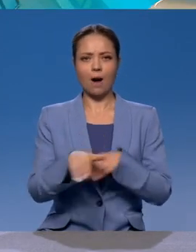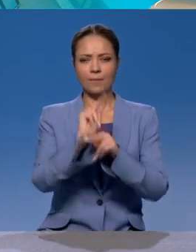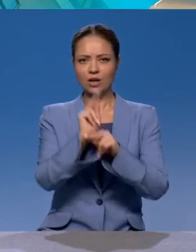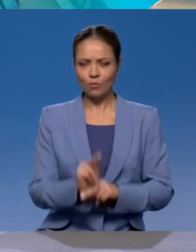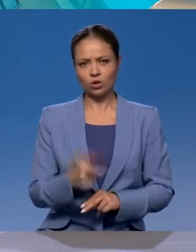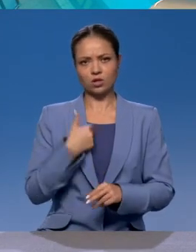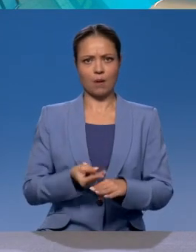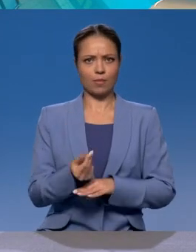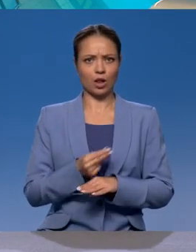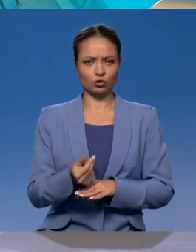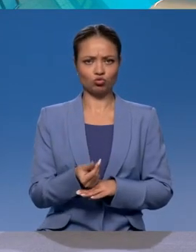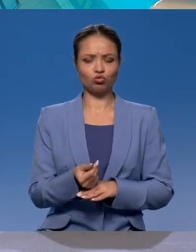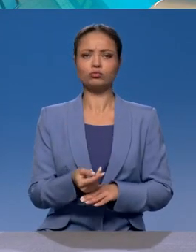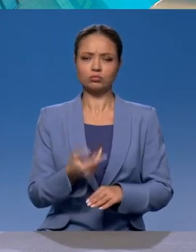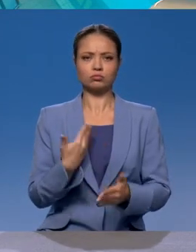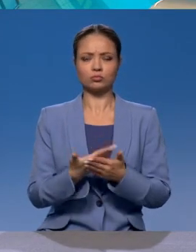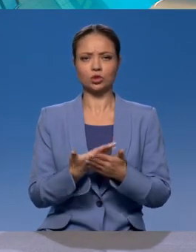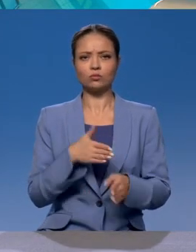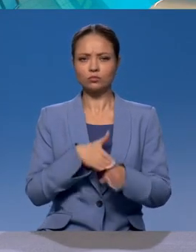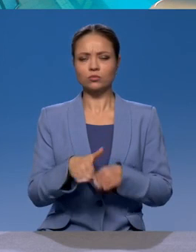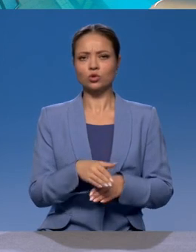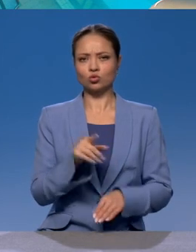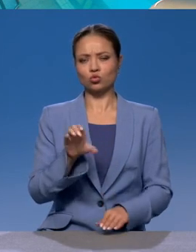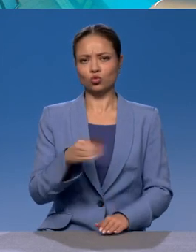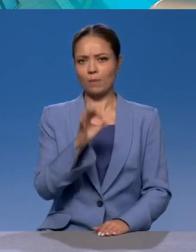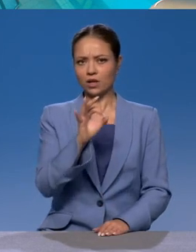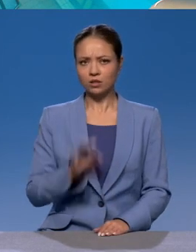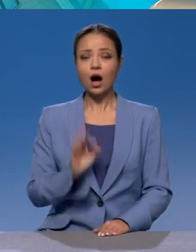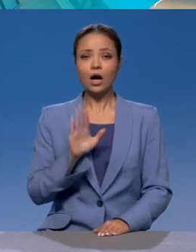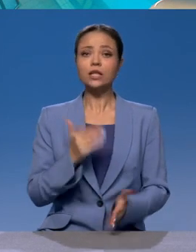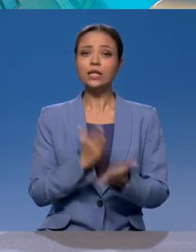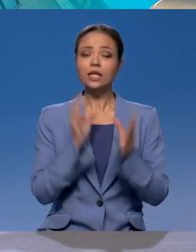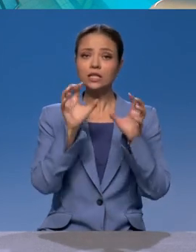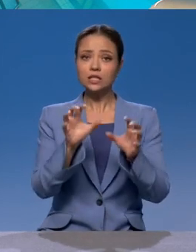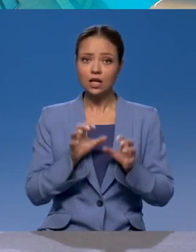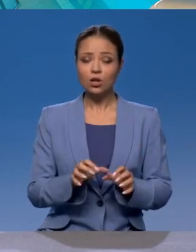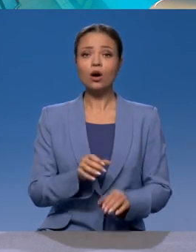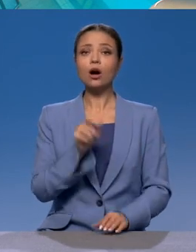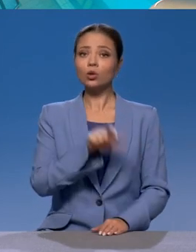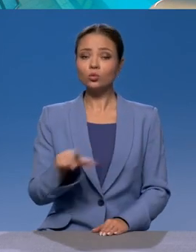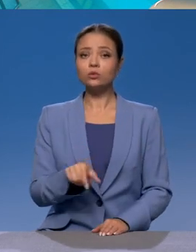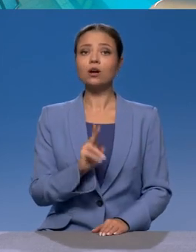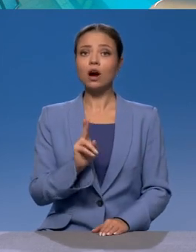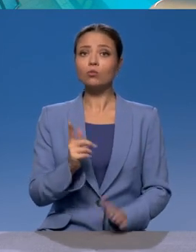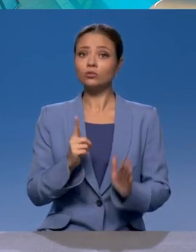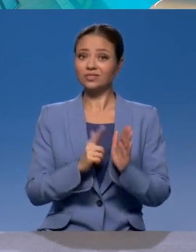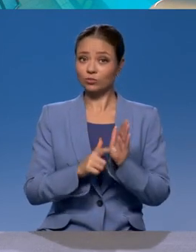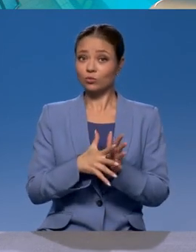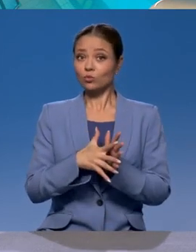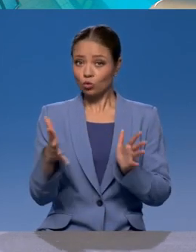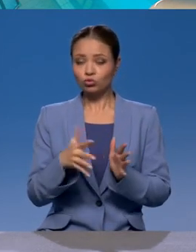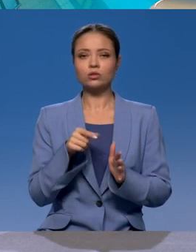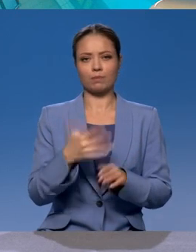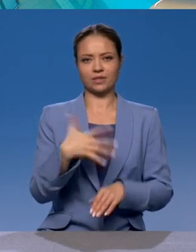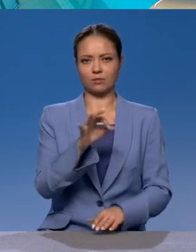плачу полностью 100%. Хотя есть закон, достигшие 70 платят за капремонт